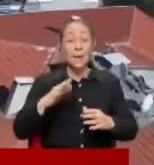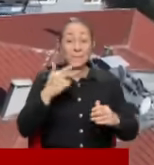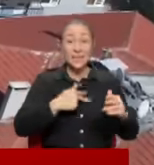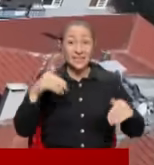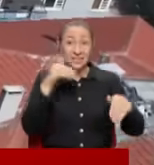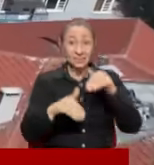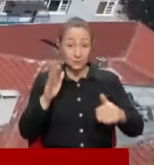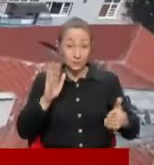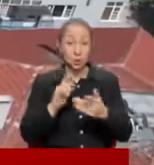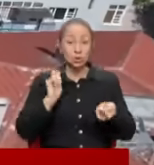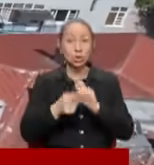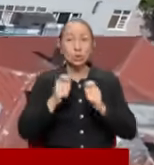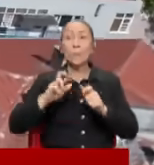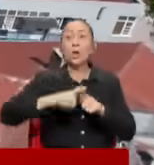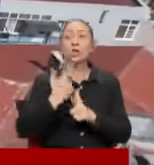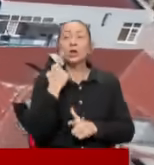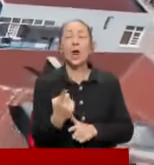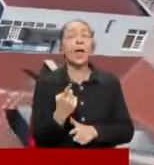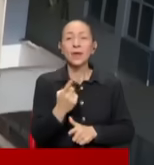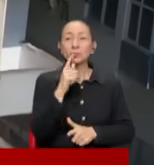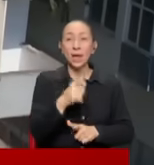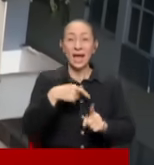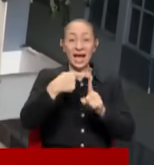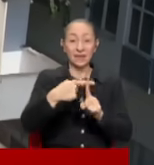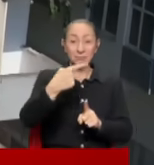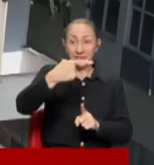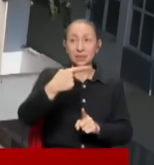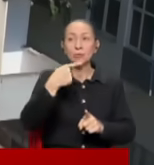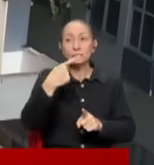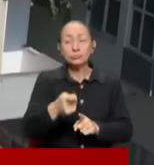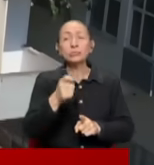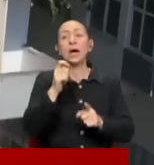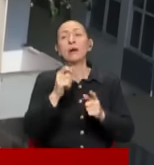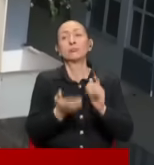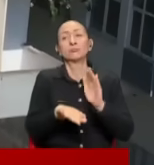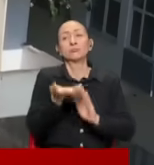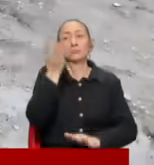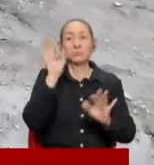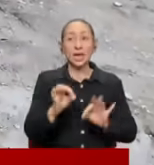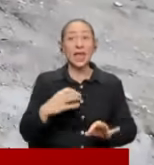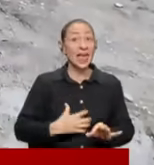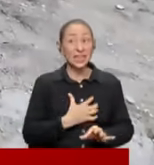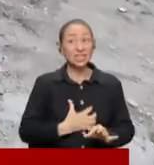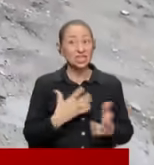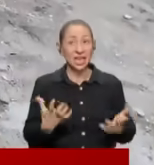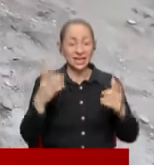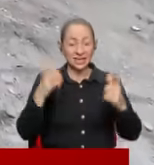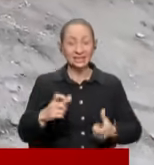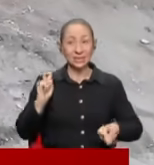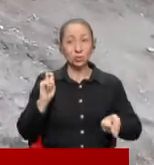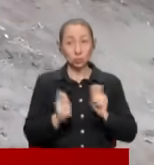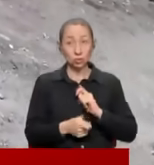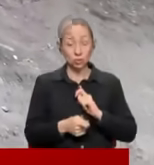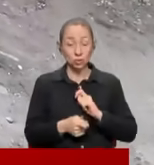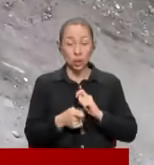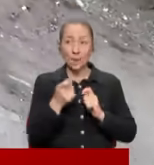yaklaştı. Dönüşüm projelerine yönelik vaatler, ilave kat sözleri de artmaya devam ediyor. Endişe ise kentsel